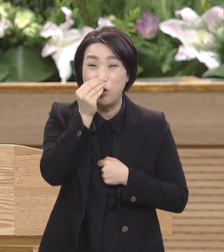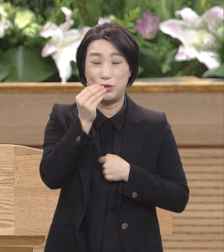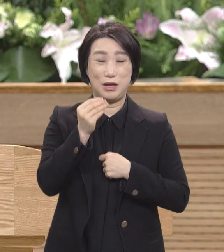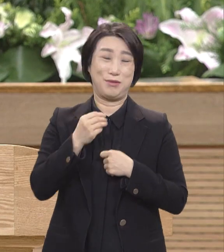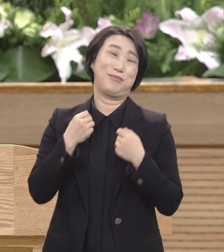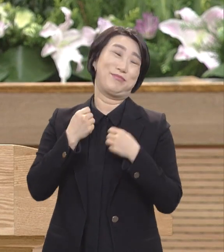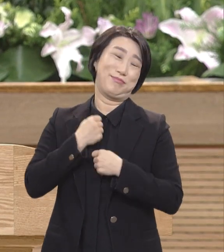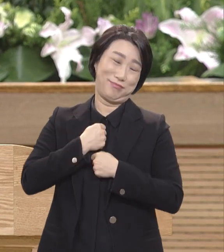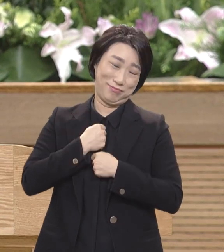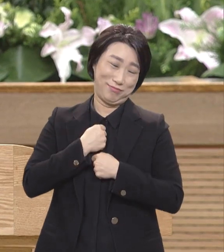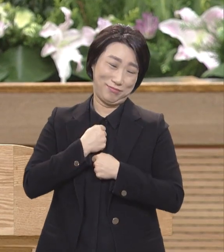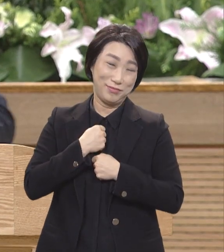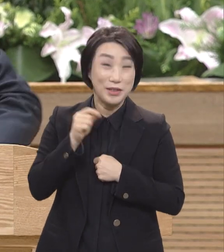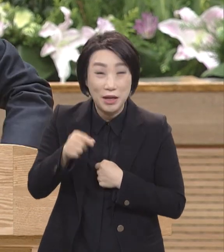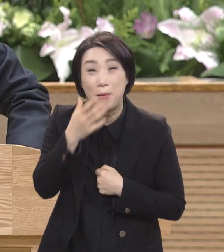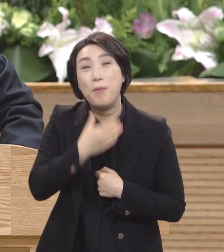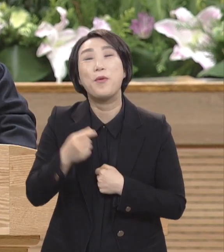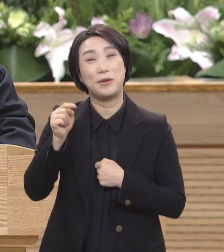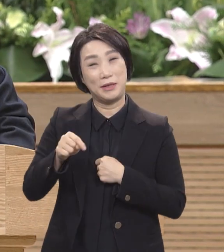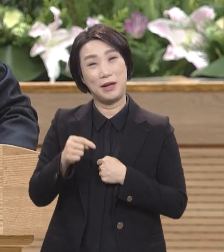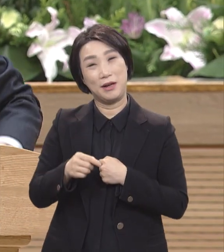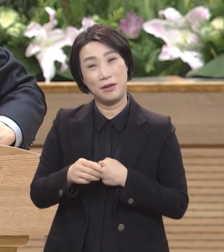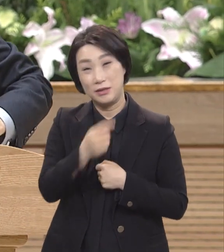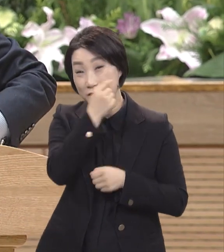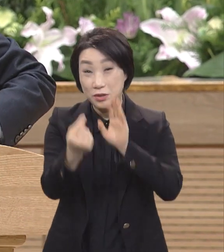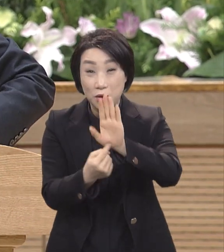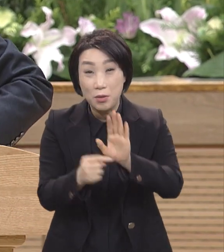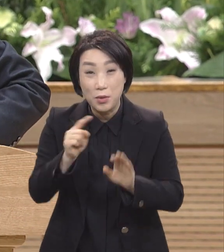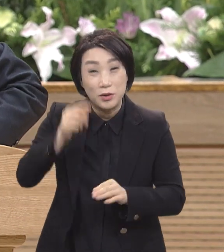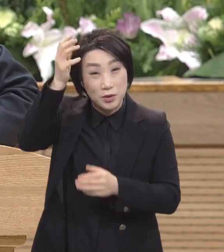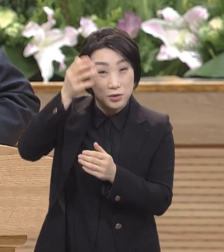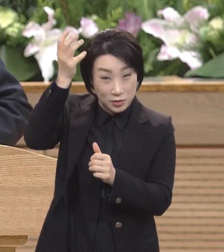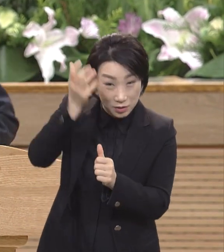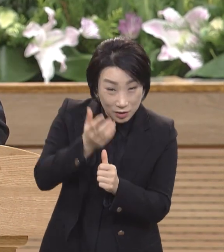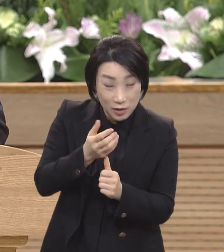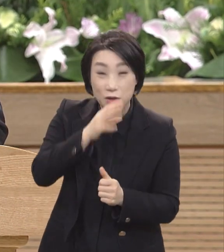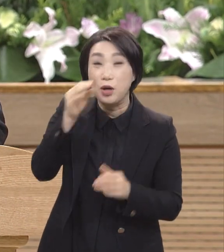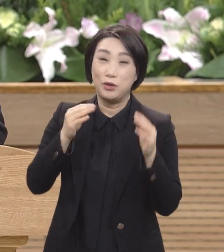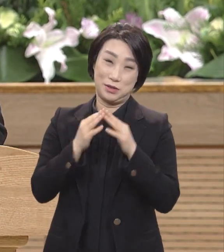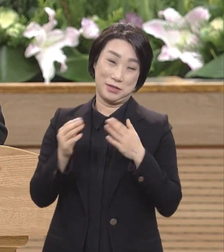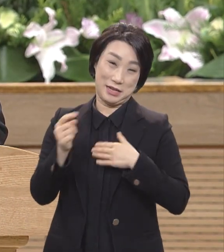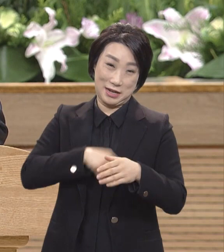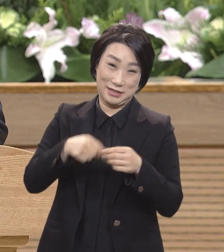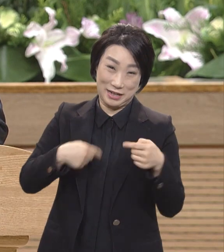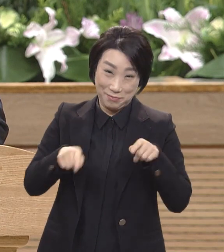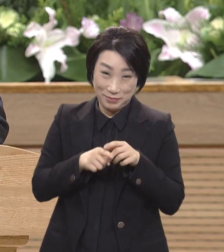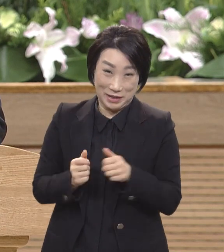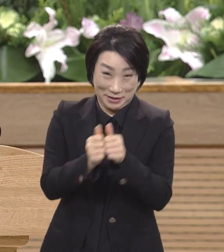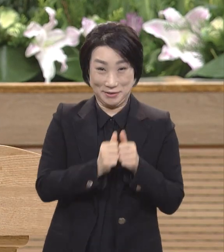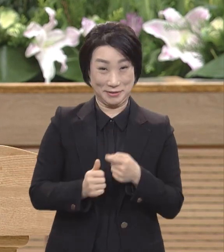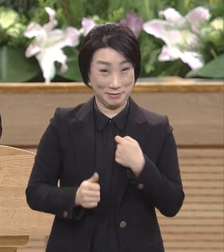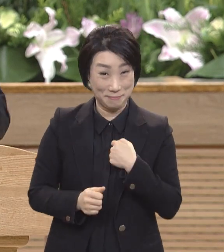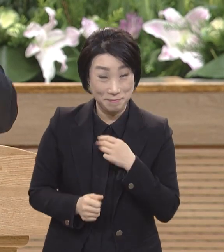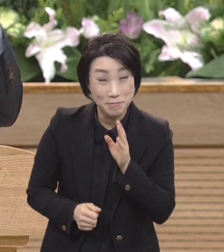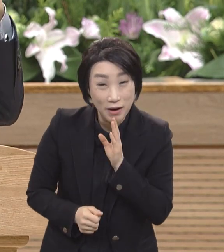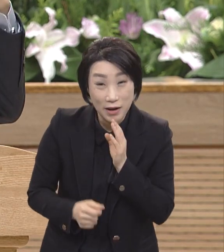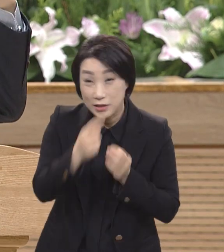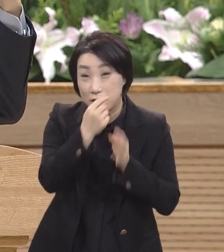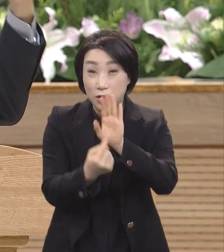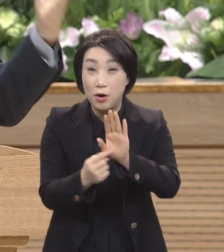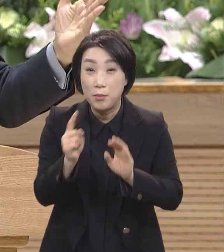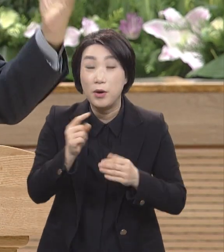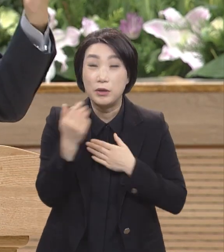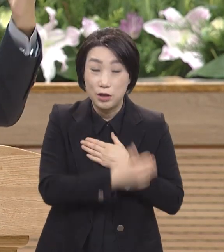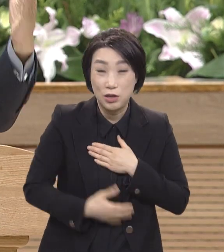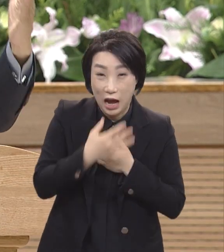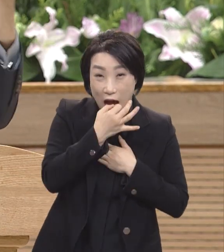거룩함을 가진 게 복이요. 그 증거로 성령에 대한 전삼과 계시오. 그 증거로 내